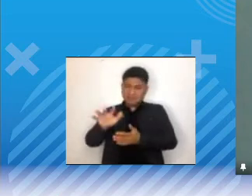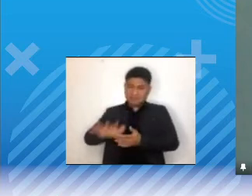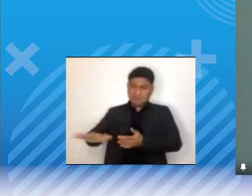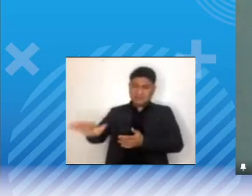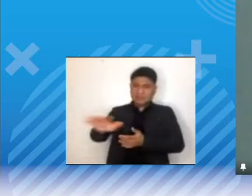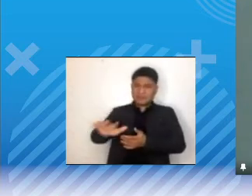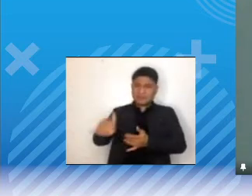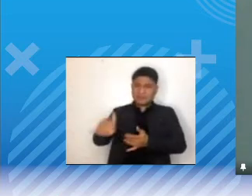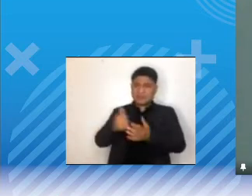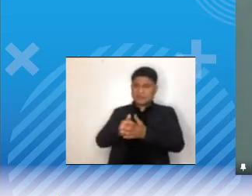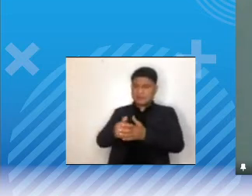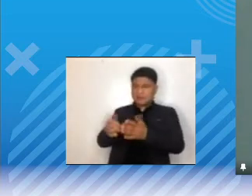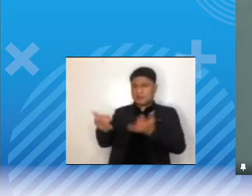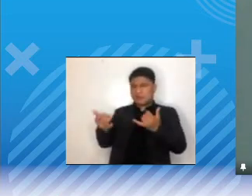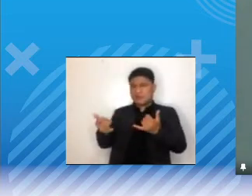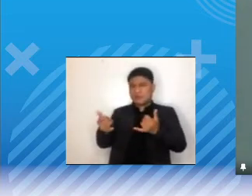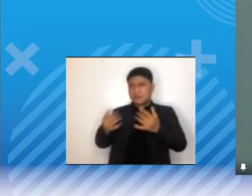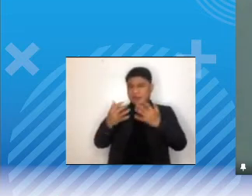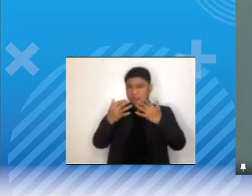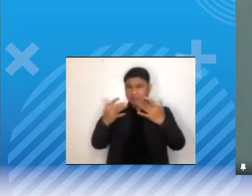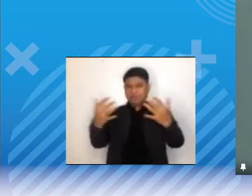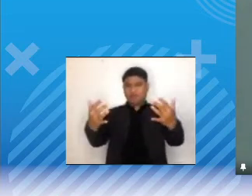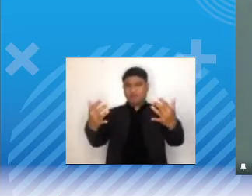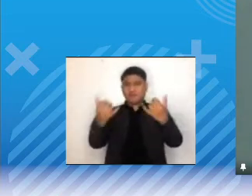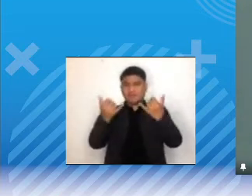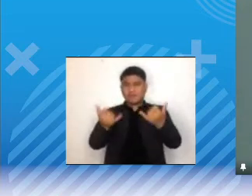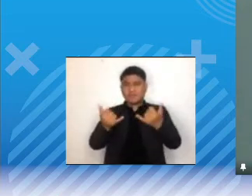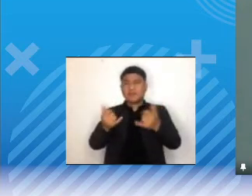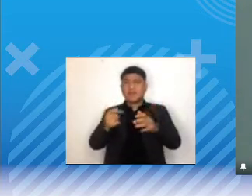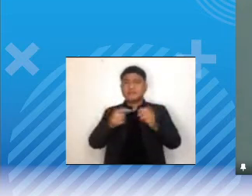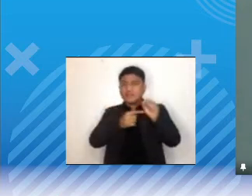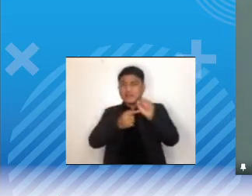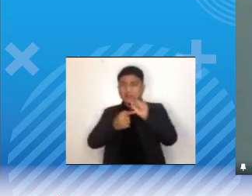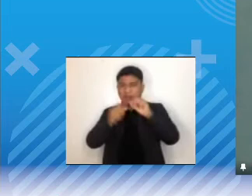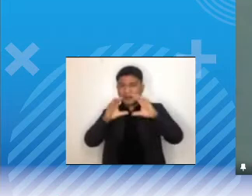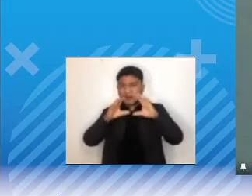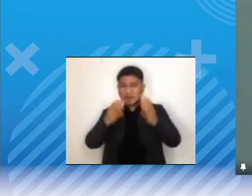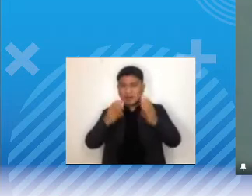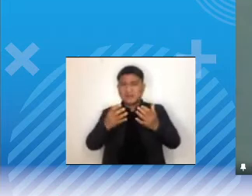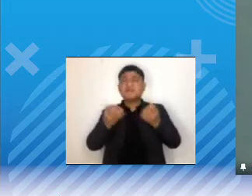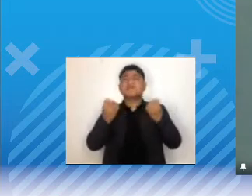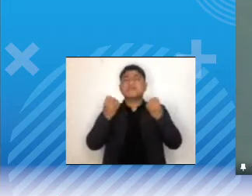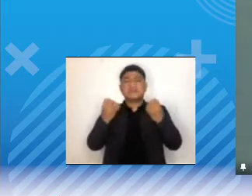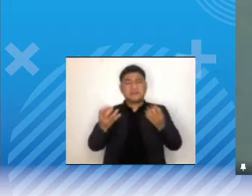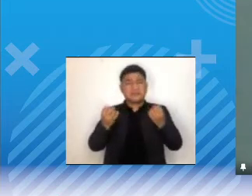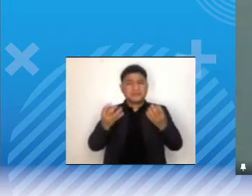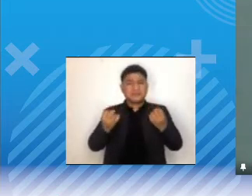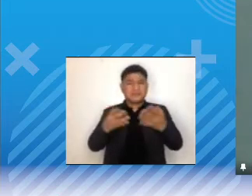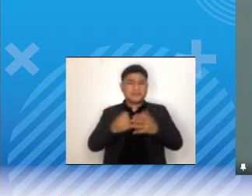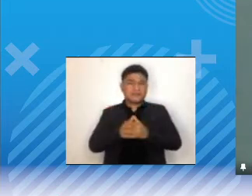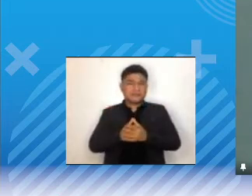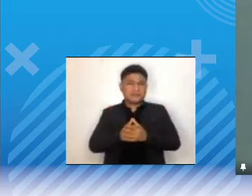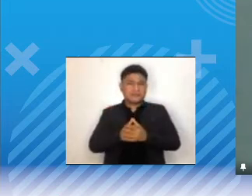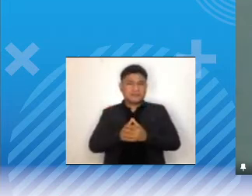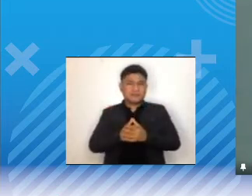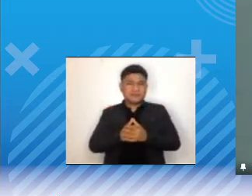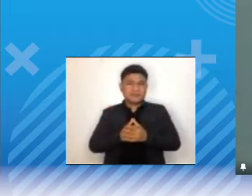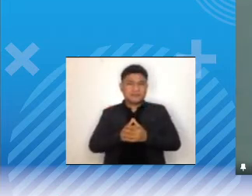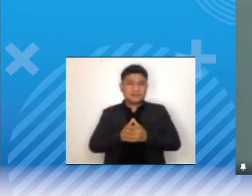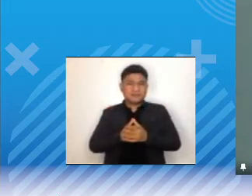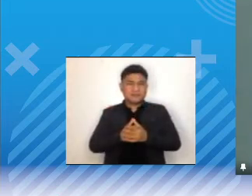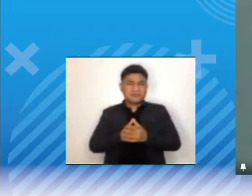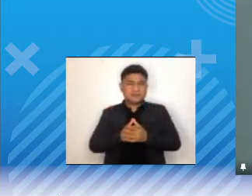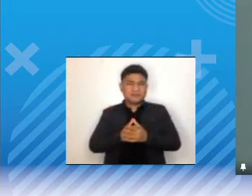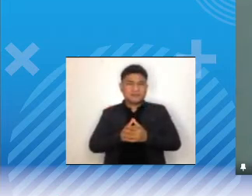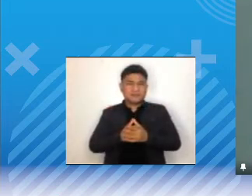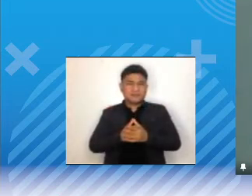point person at the field, especially pagdating ng pasukan, no? So marami yan, ang teachers dyan, sila ay parent at the same